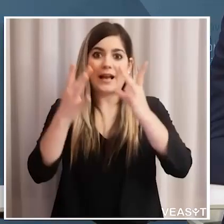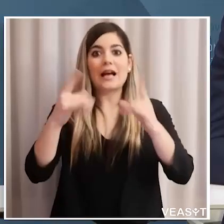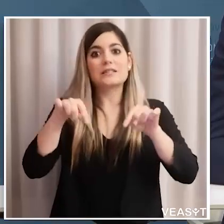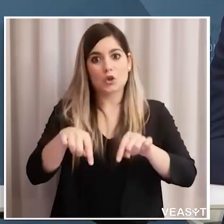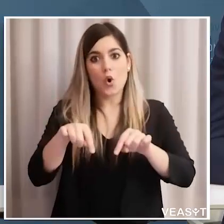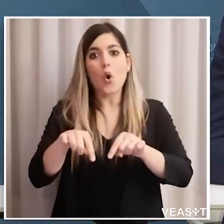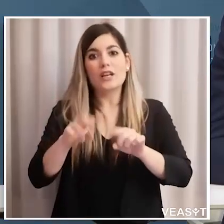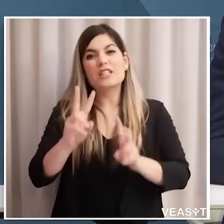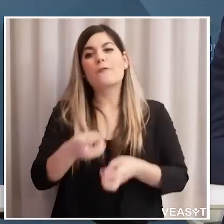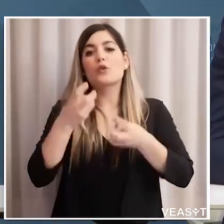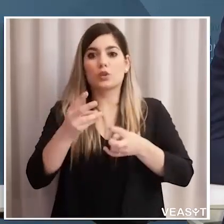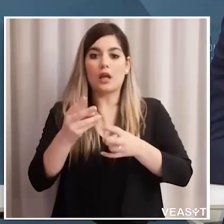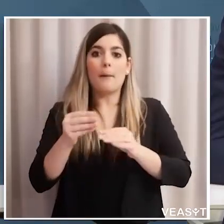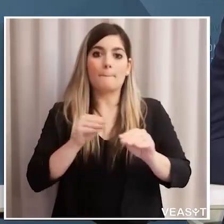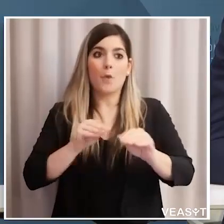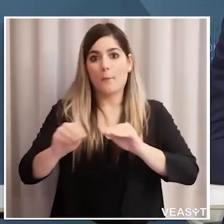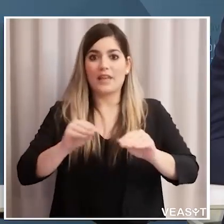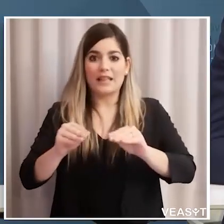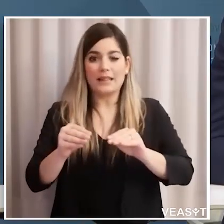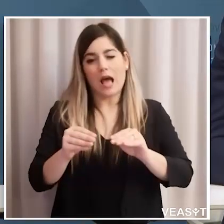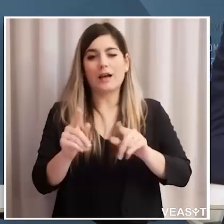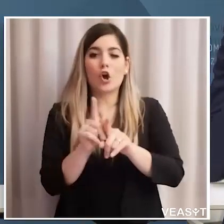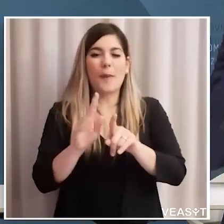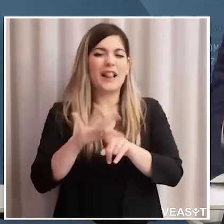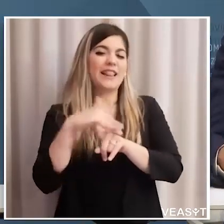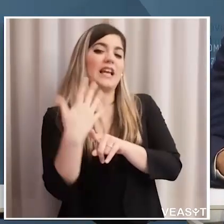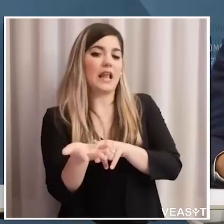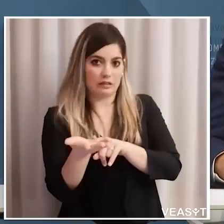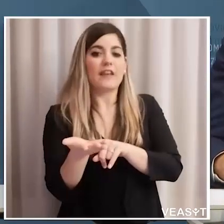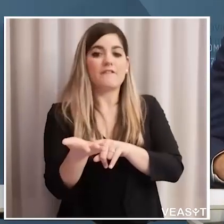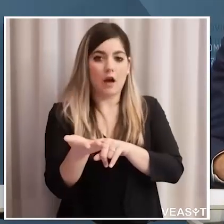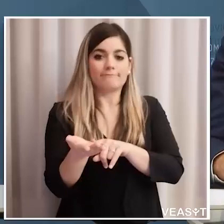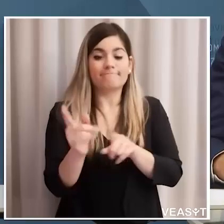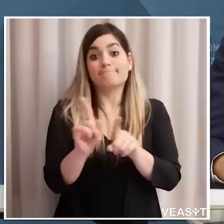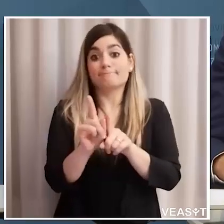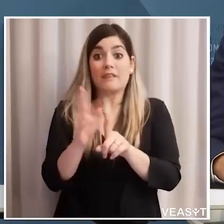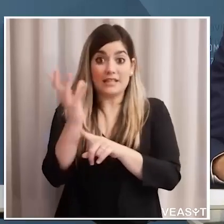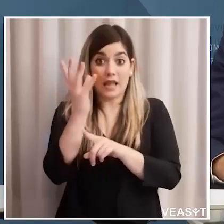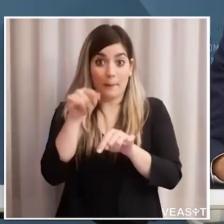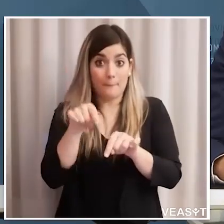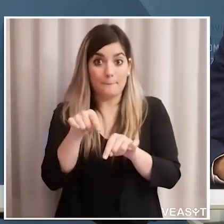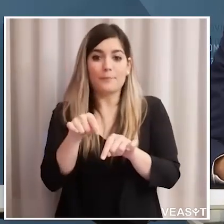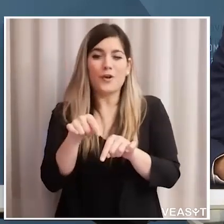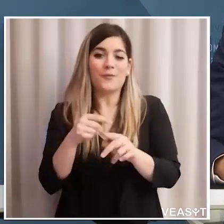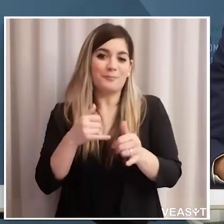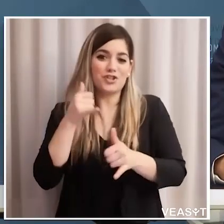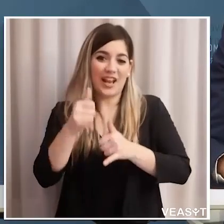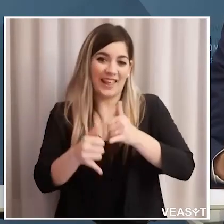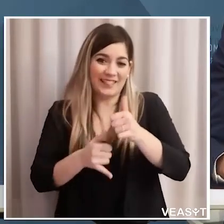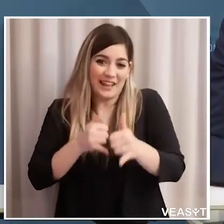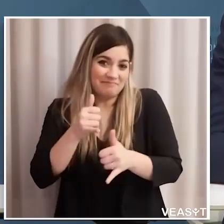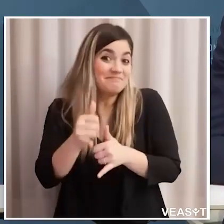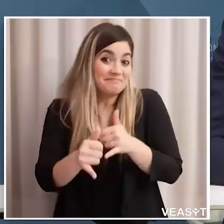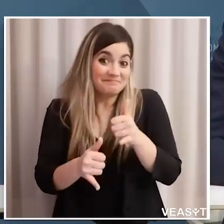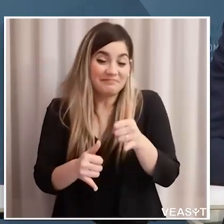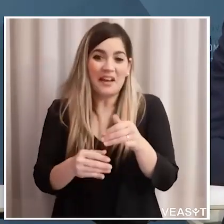per una mobilità più alternativa. E un esempio sarà sicuramente la bici,